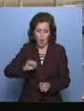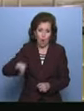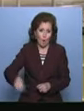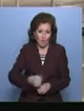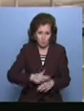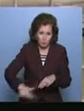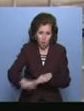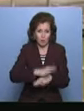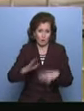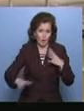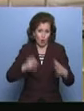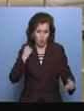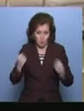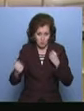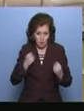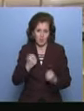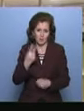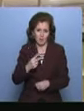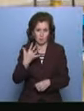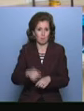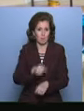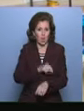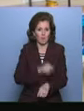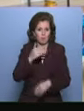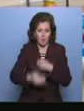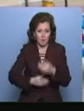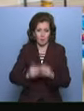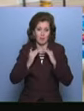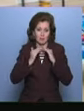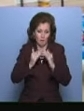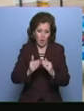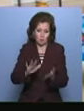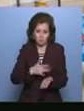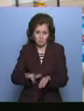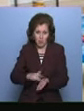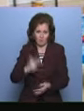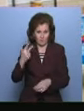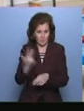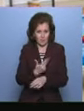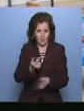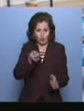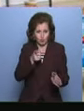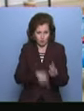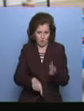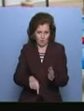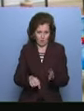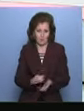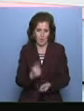тренажерными залами и 25-метровым бассейном. Здание по проекту обходится почти в 3 раза дешевле своих собратьев.